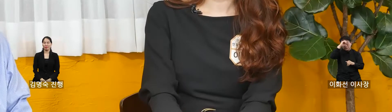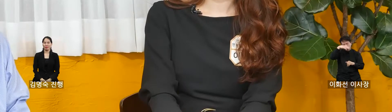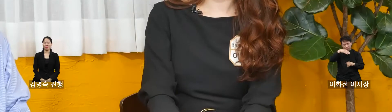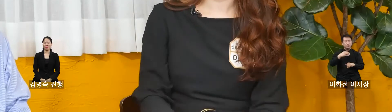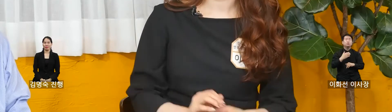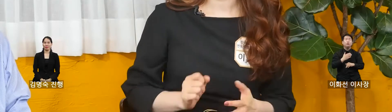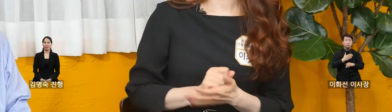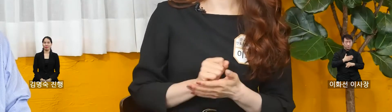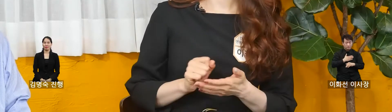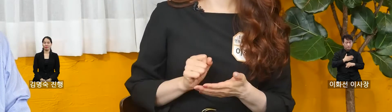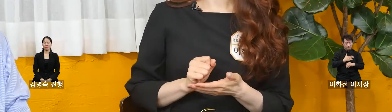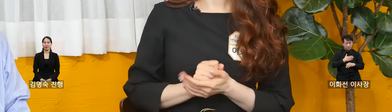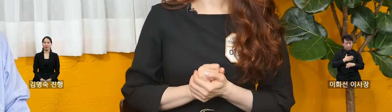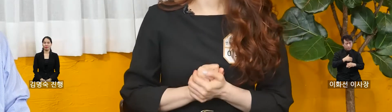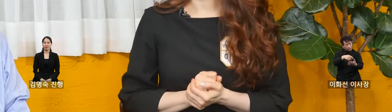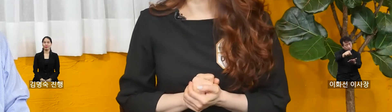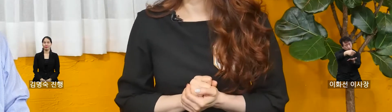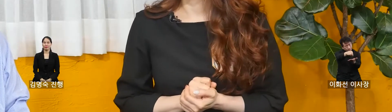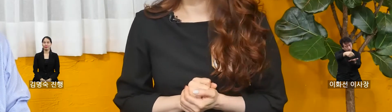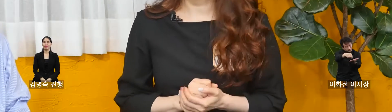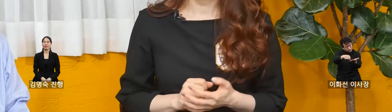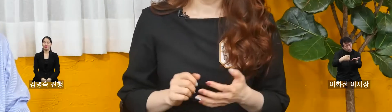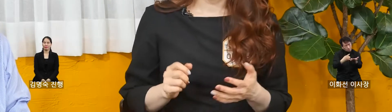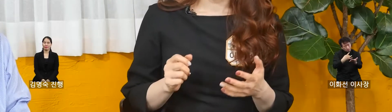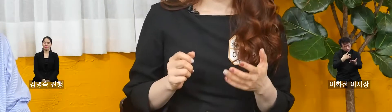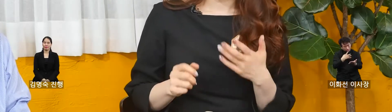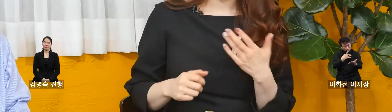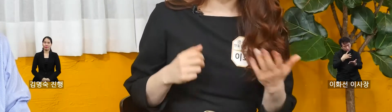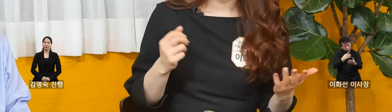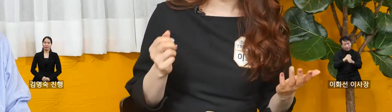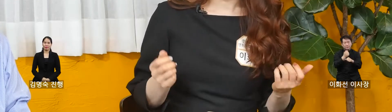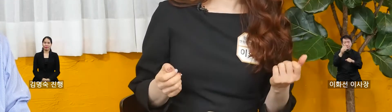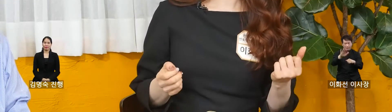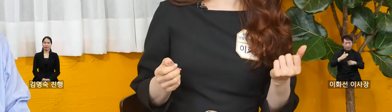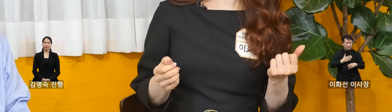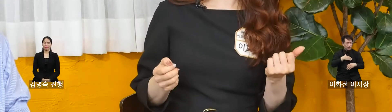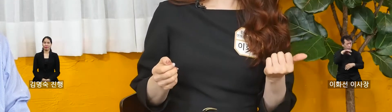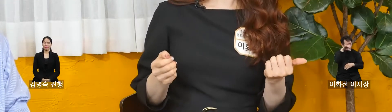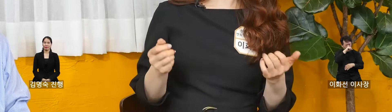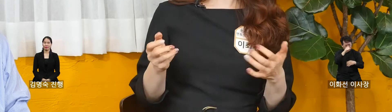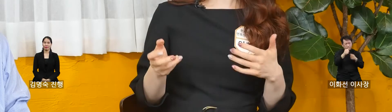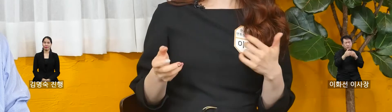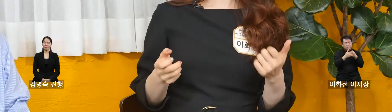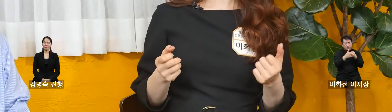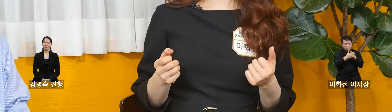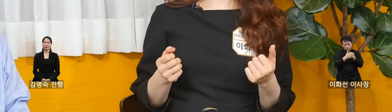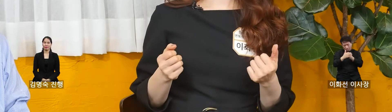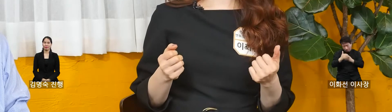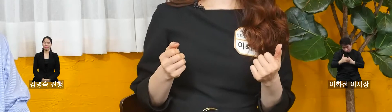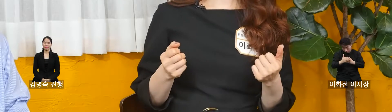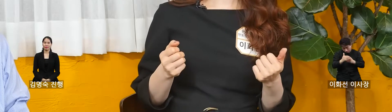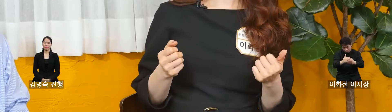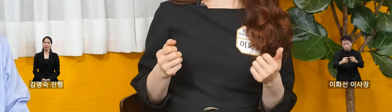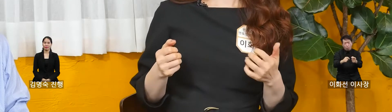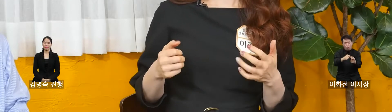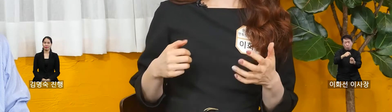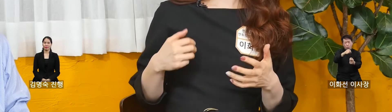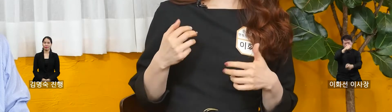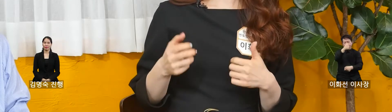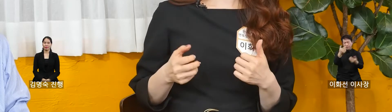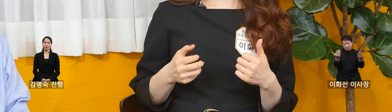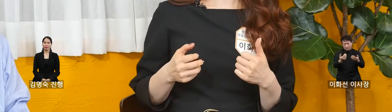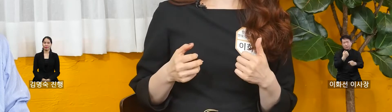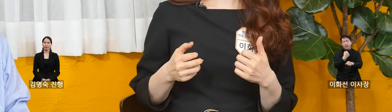저는 글씨를 쓴 것뿐인데 제가 좋아서 했고 오랫동안 하면서 의미를 담았고